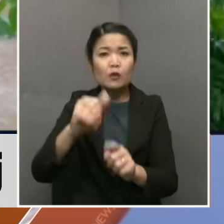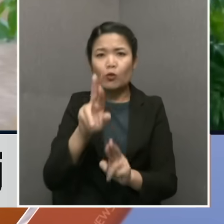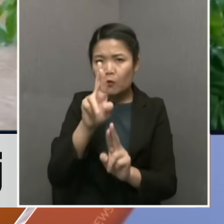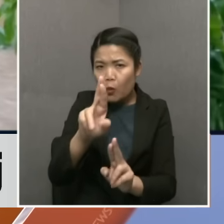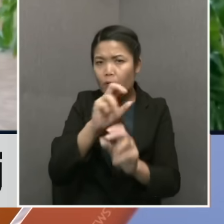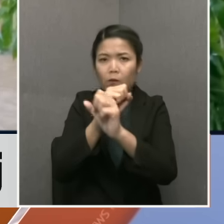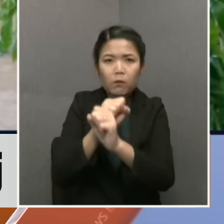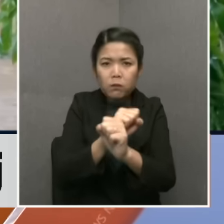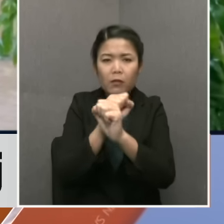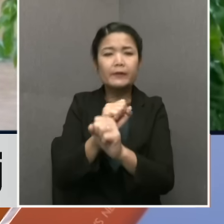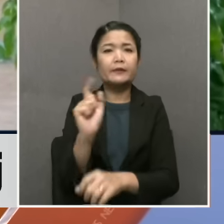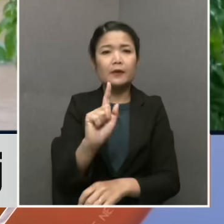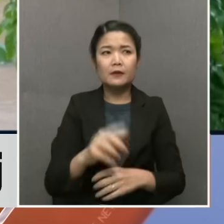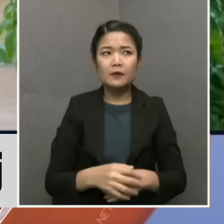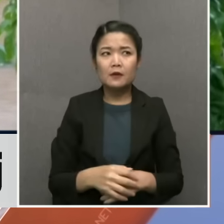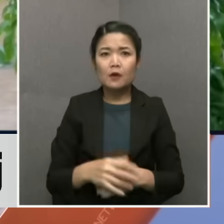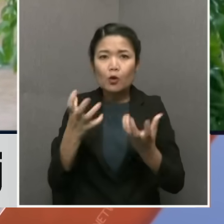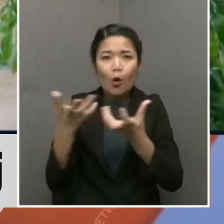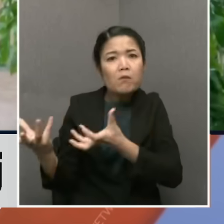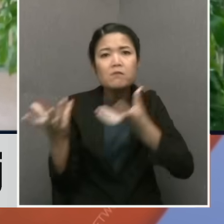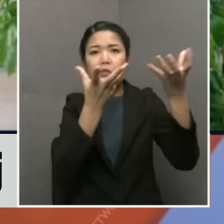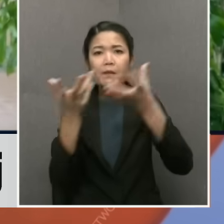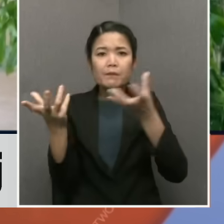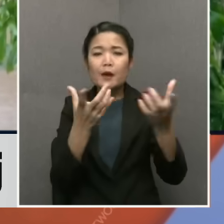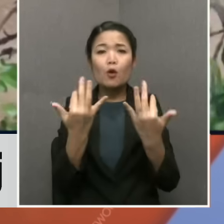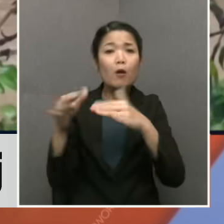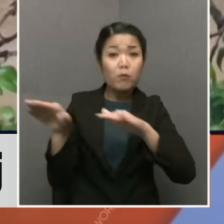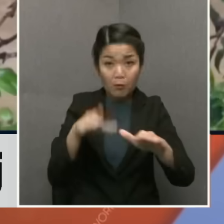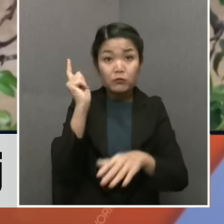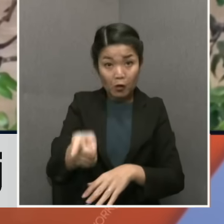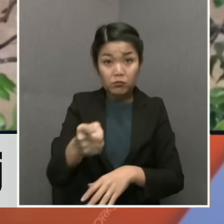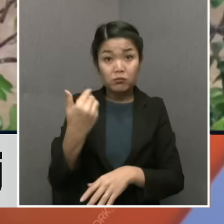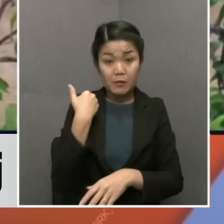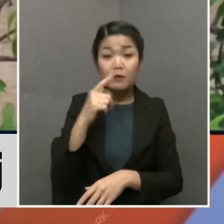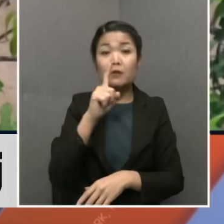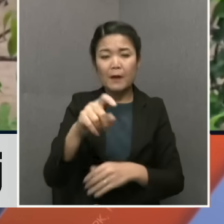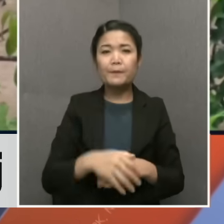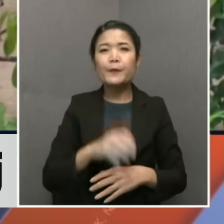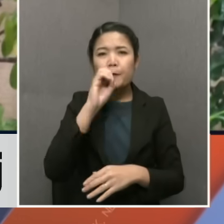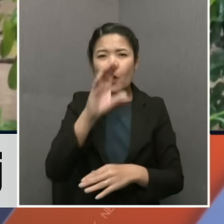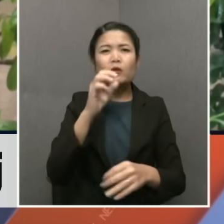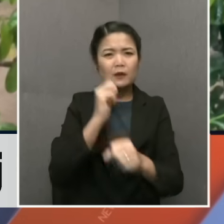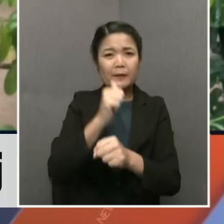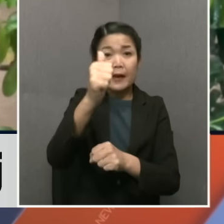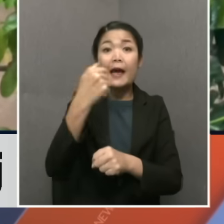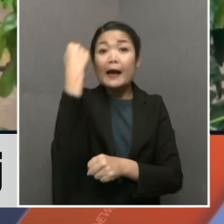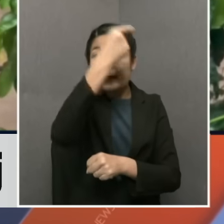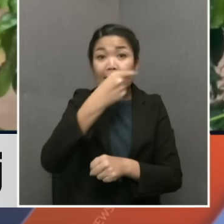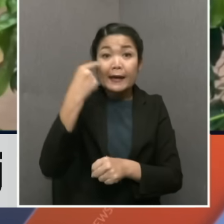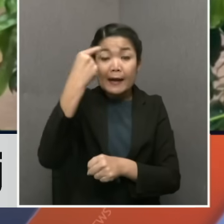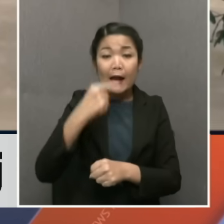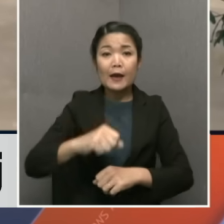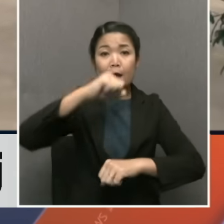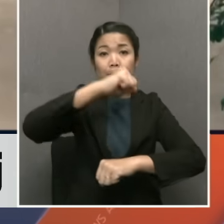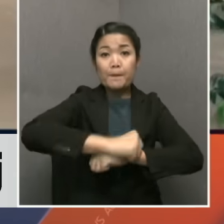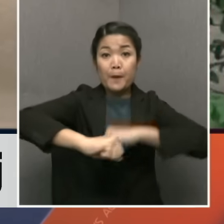ระวังเป็นพิเศษแล้วก็ถึงขั้นที่เขาต้องยกข้าวยกของรอเอาไว้เลยมั้ยคะออใช่เลยครับพแม่พี่นุ้นที่อยู่นอกขันกั้นน้ำ